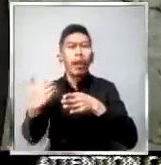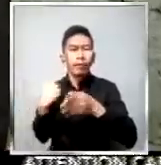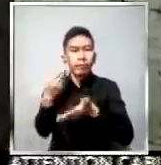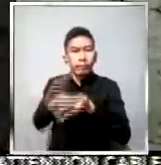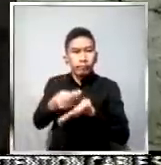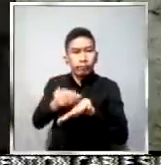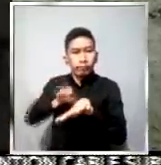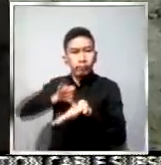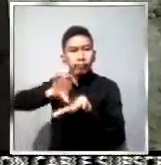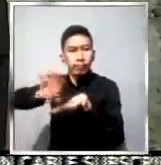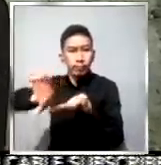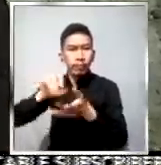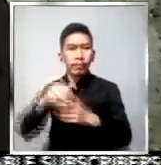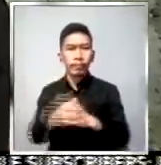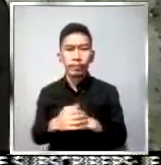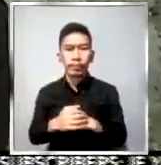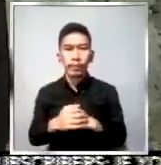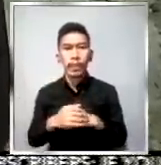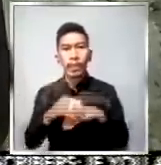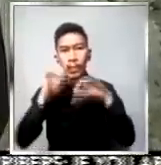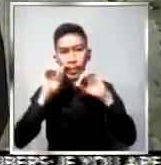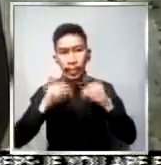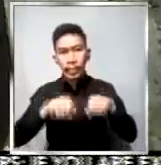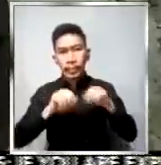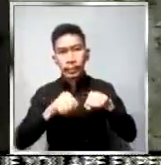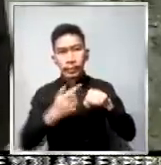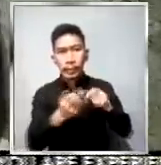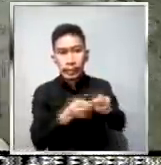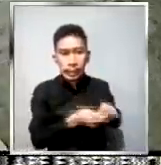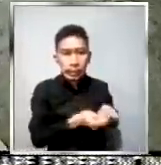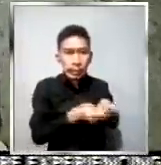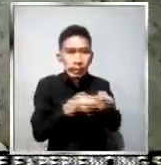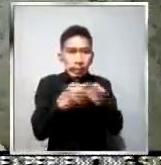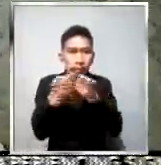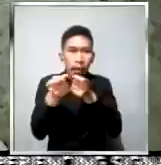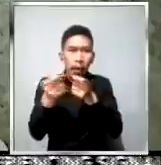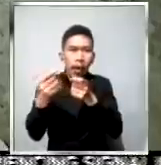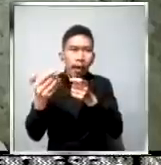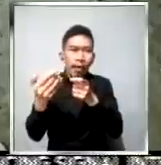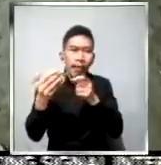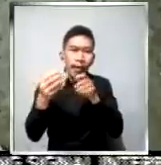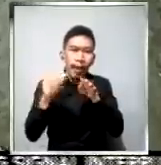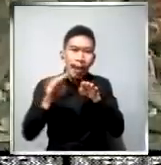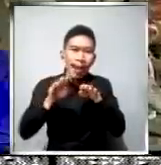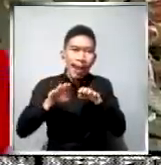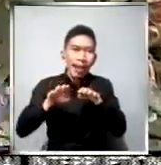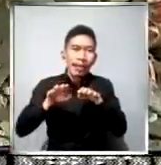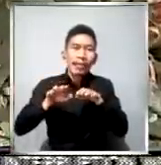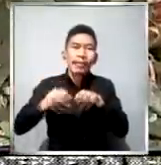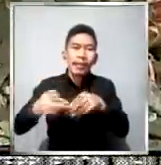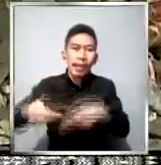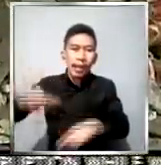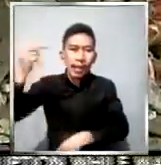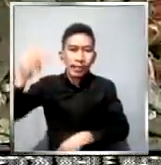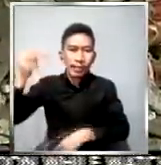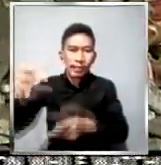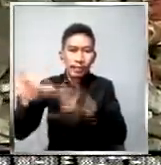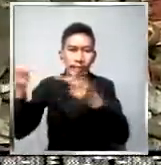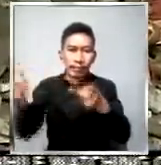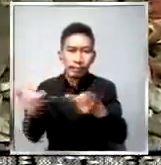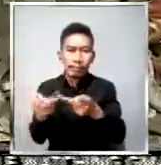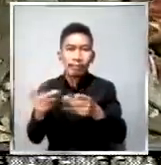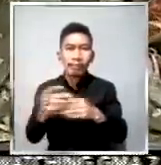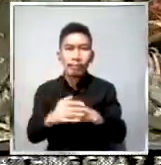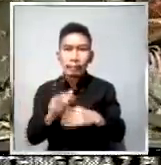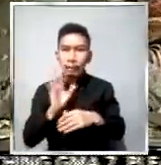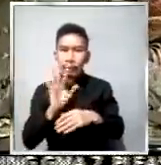mas mataas. Sa mataas, hindi yung kaano nila dito. Ka-level nila yung dagat. Dahil sa pangambang muling bumalik ang